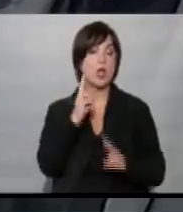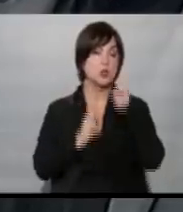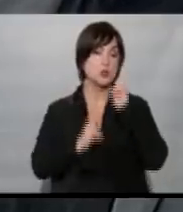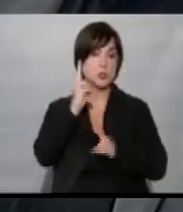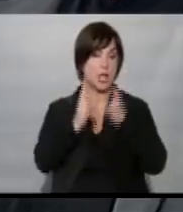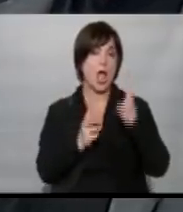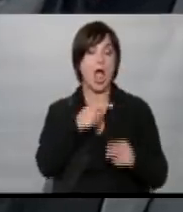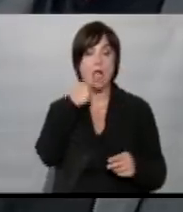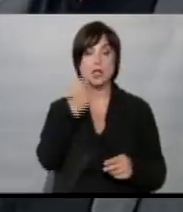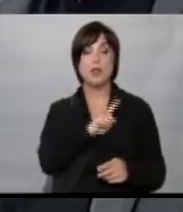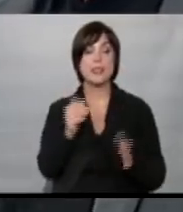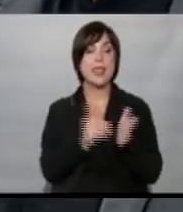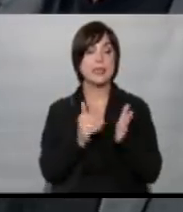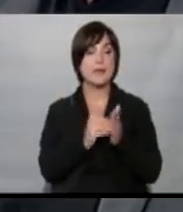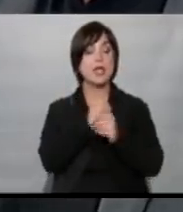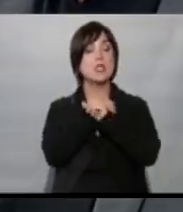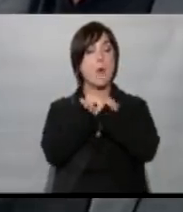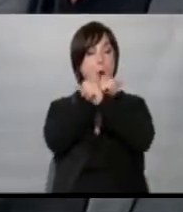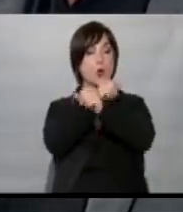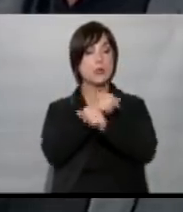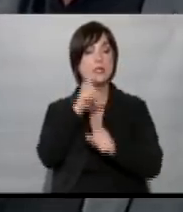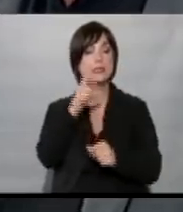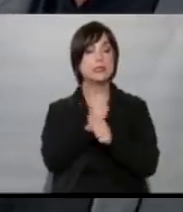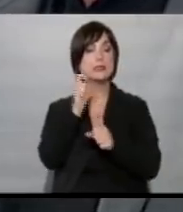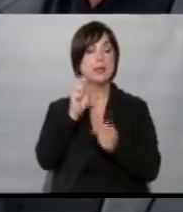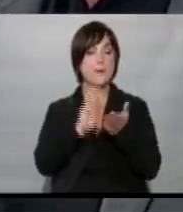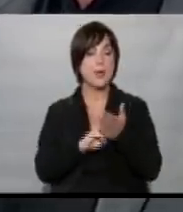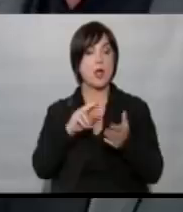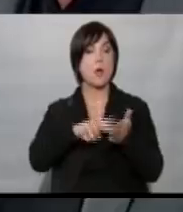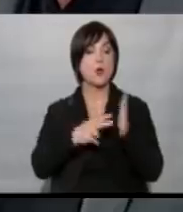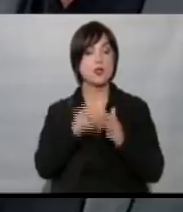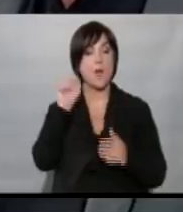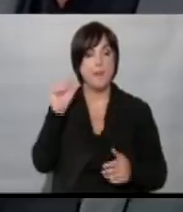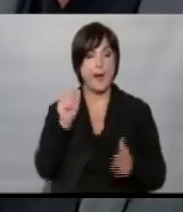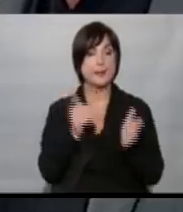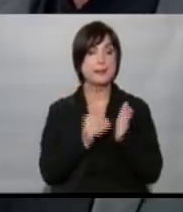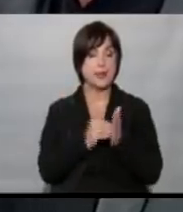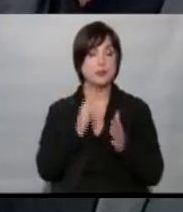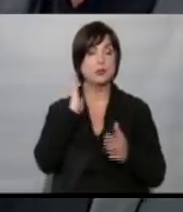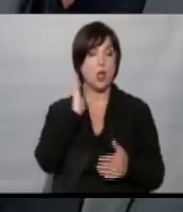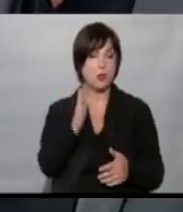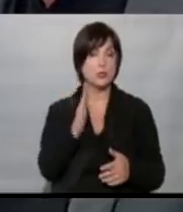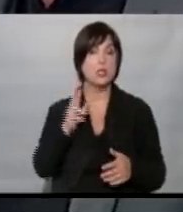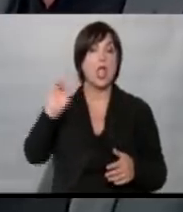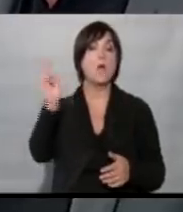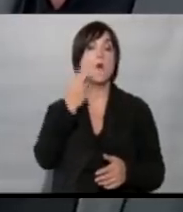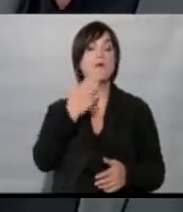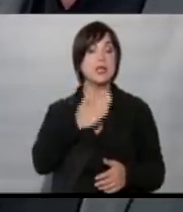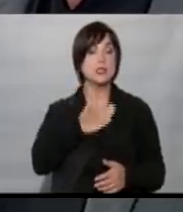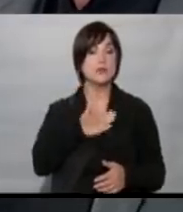дека не треба да се бойкотира, СДСМ, како политичка партија, требаше да излези, да ги повика